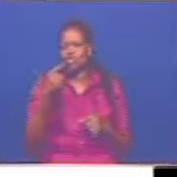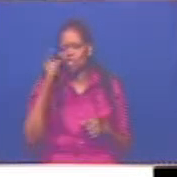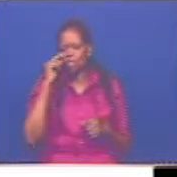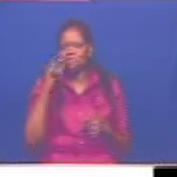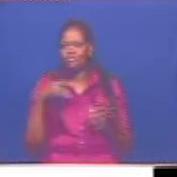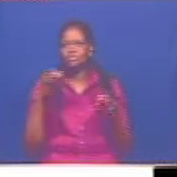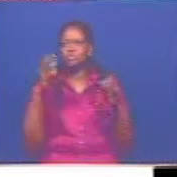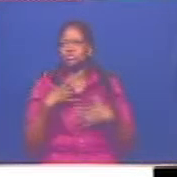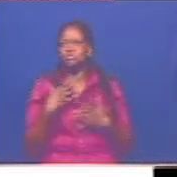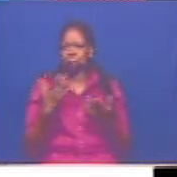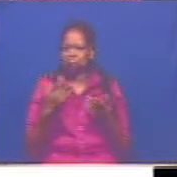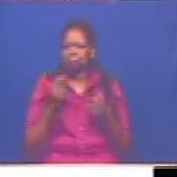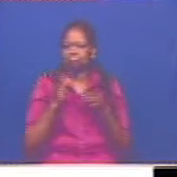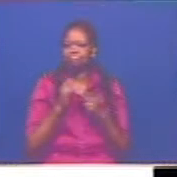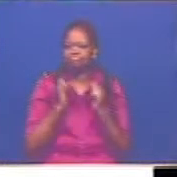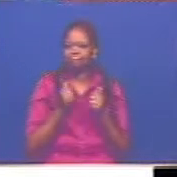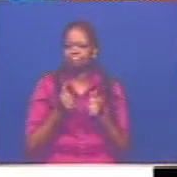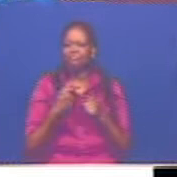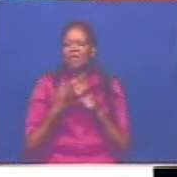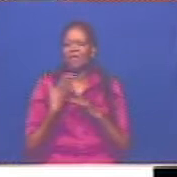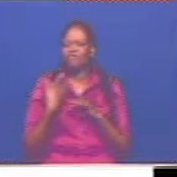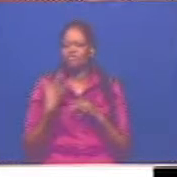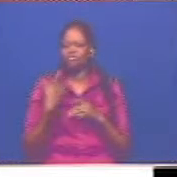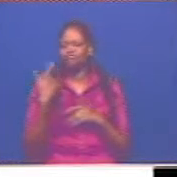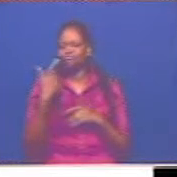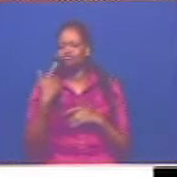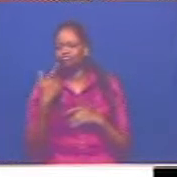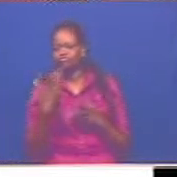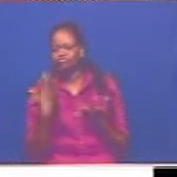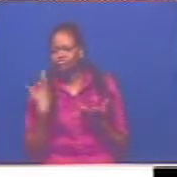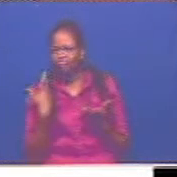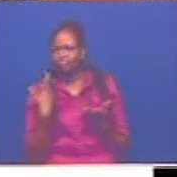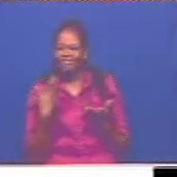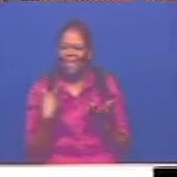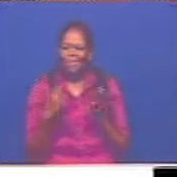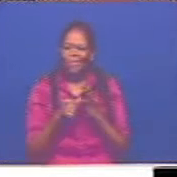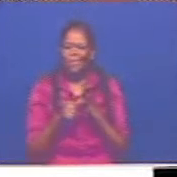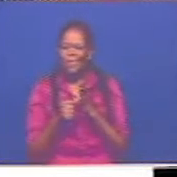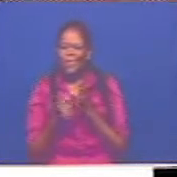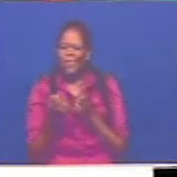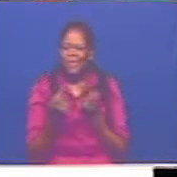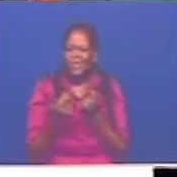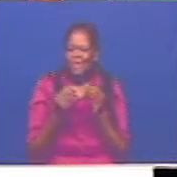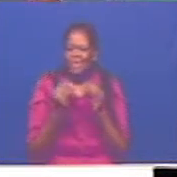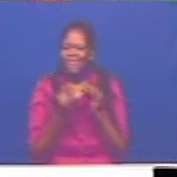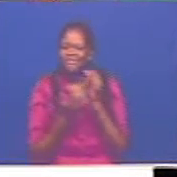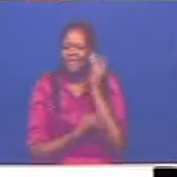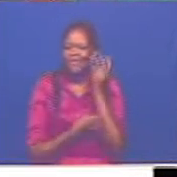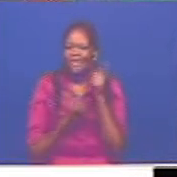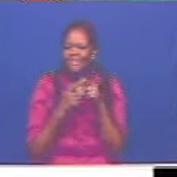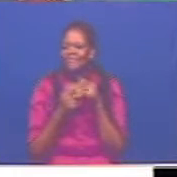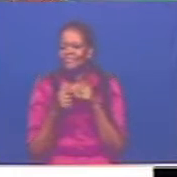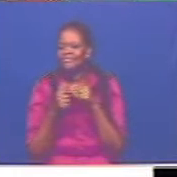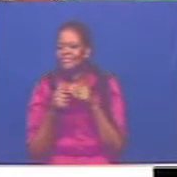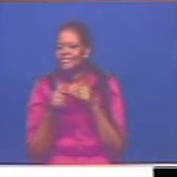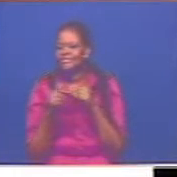Watu wanajaribu sana. Wanafanya kazi poa sana. Lakini kitambo kulikuwa na issues za quality, labda na record kwa studio, hata videos